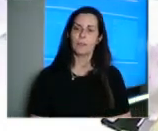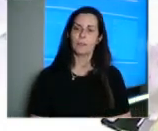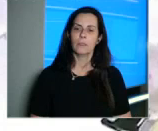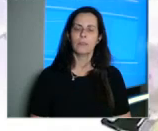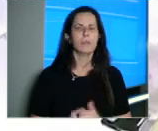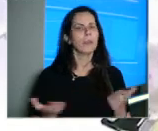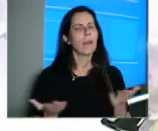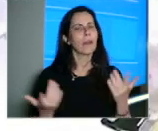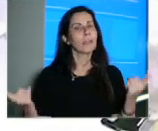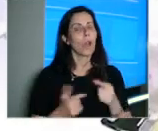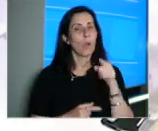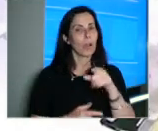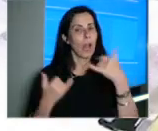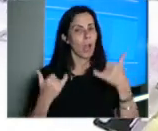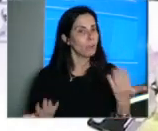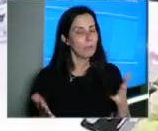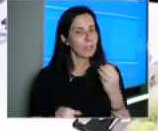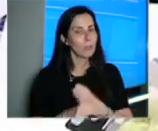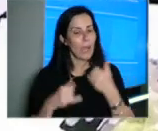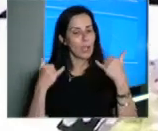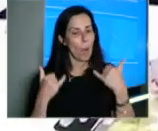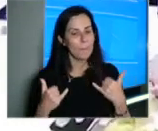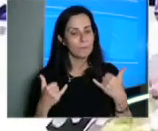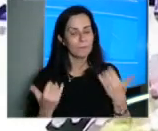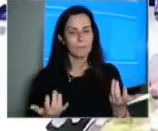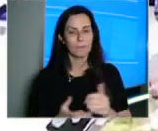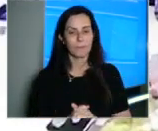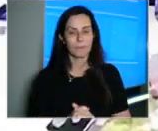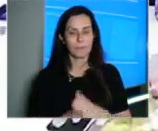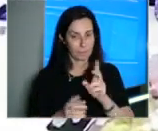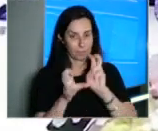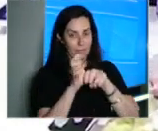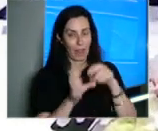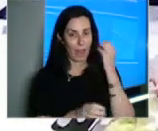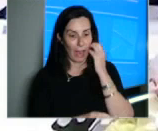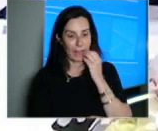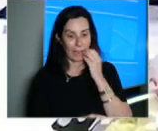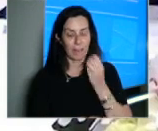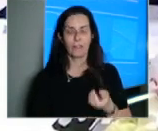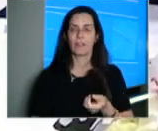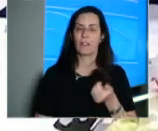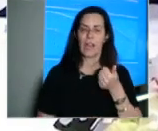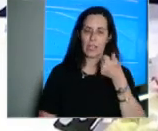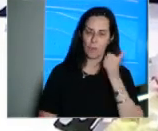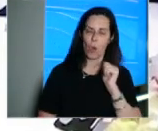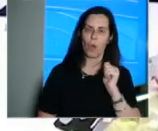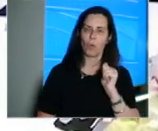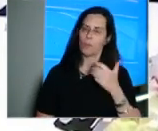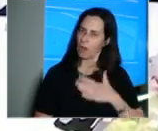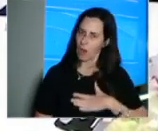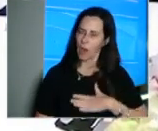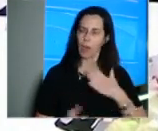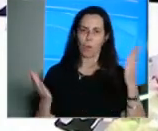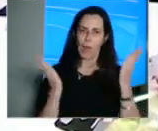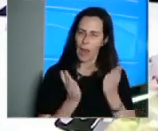איך תחגוג אתה היום? איך הרב דרעי, אולי אתה מצטרף אליו לחגיגות? אז אתמול, ברוך השם, חגגנו